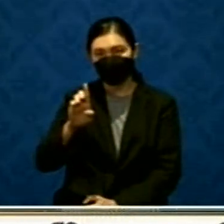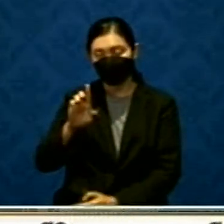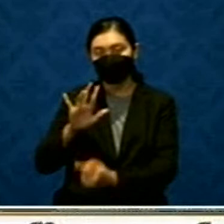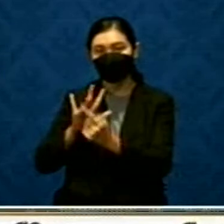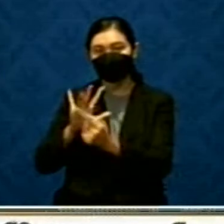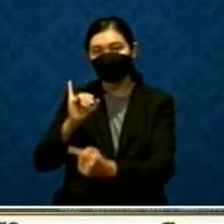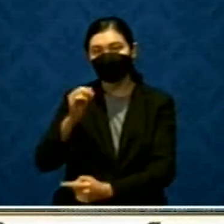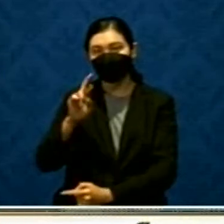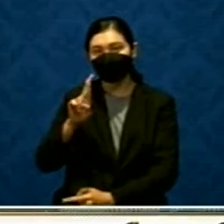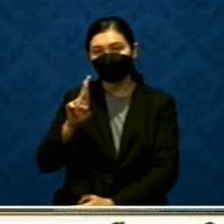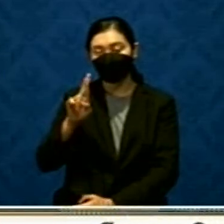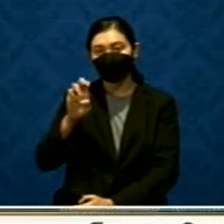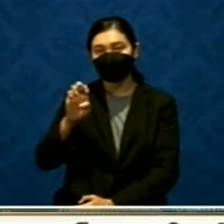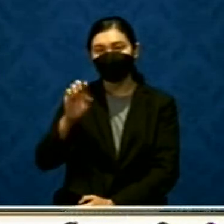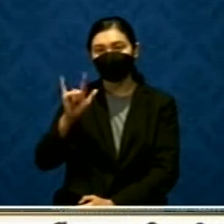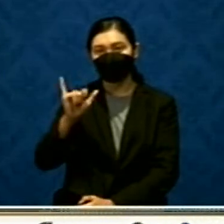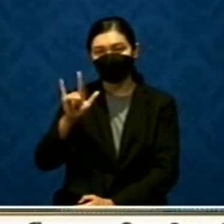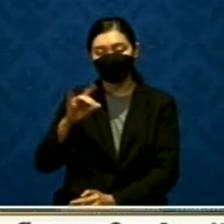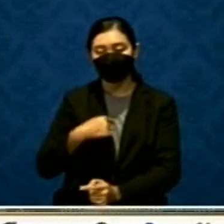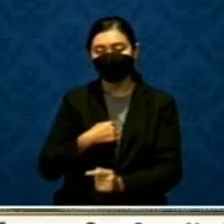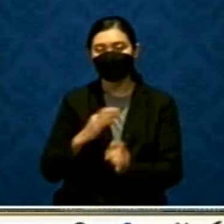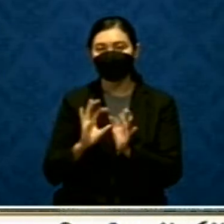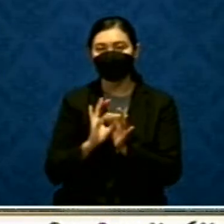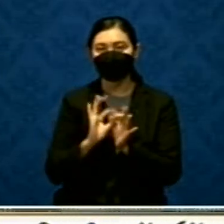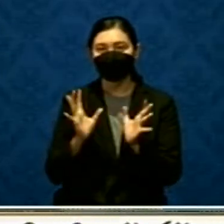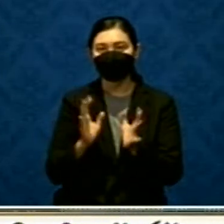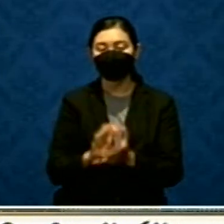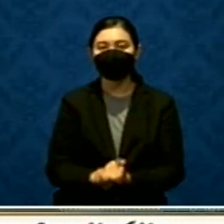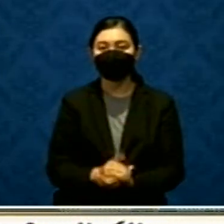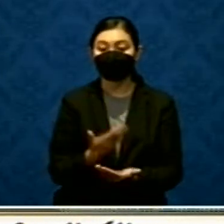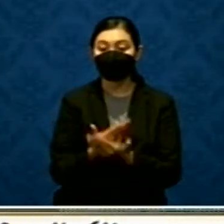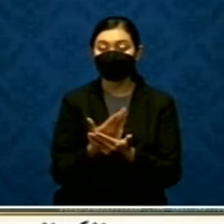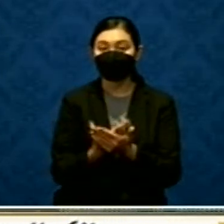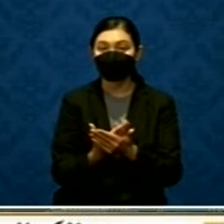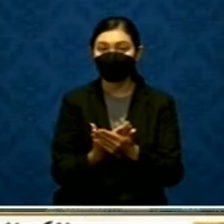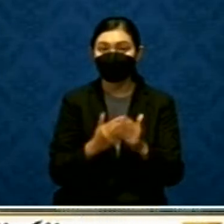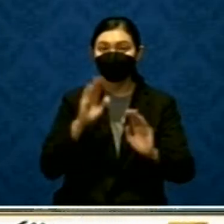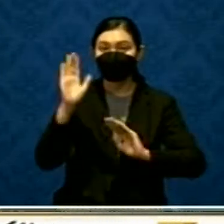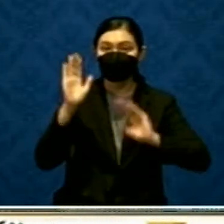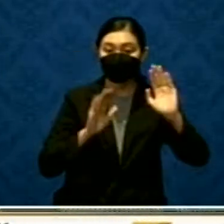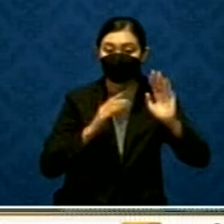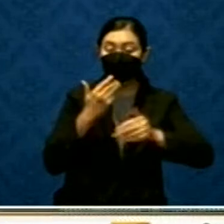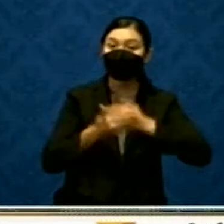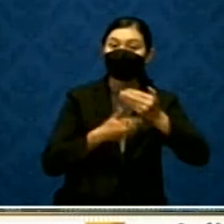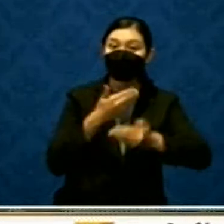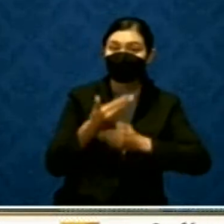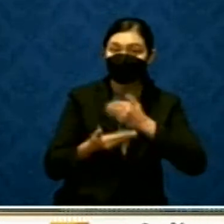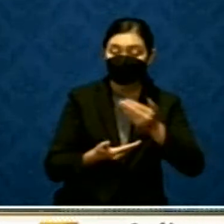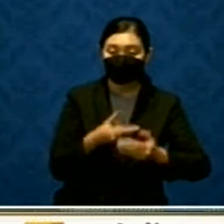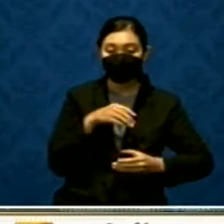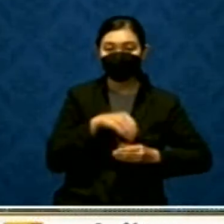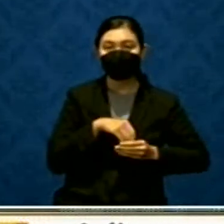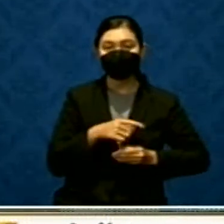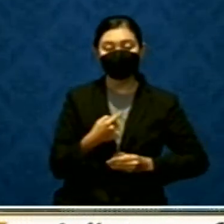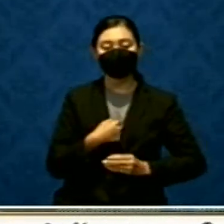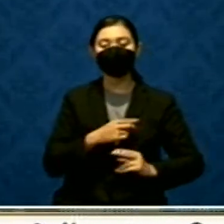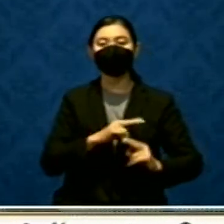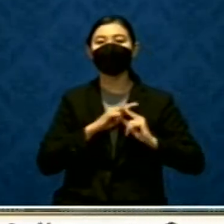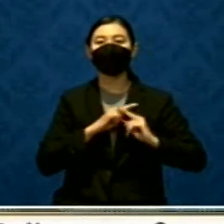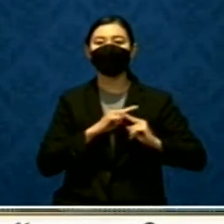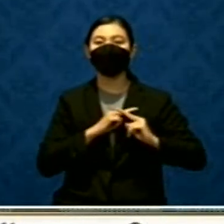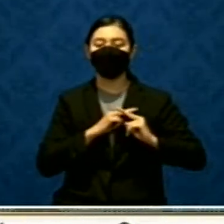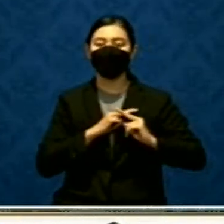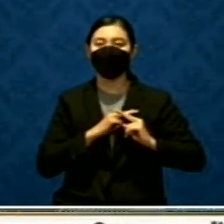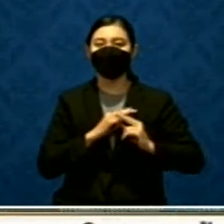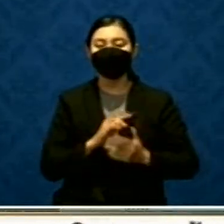ครับส่วนเงินที่ได้รับจากการขายหุ้นนั้นเนี่ยก็เป็นเรื่องส่วนตัวของผมนะครับที่จะนำไปใช้อะไรนะครับซึ่